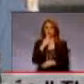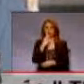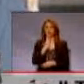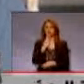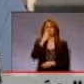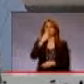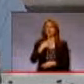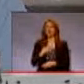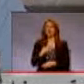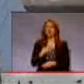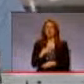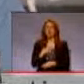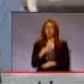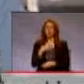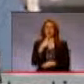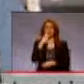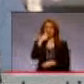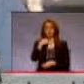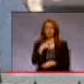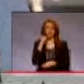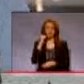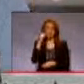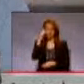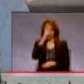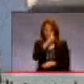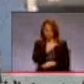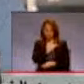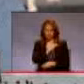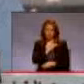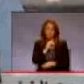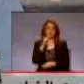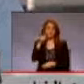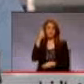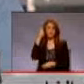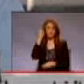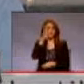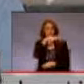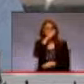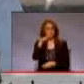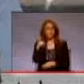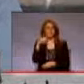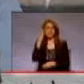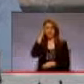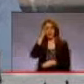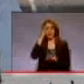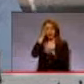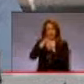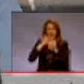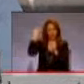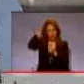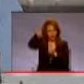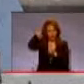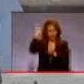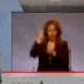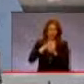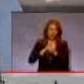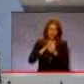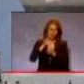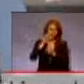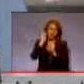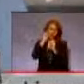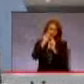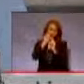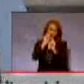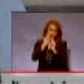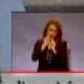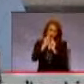وعلى وظائف التنفس بتاعته. واحنا ان شاء الله خطتنا النهارده ان احنا نعمل له عمليه جراحيه ان احنا نصلح فيها الاعوجاج دون،